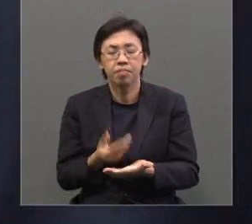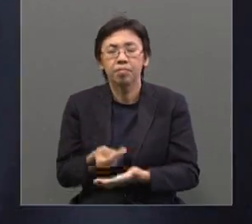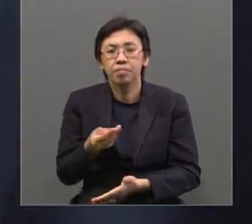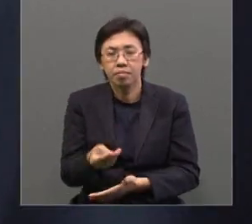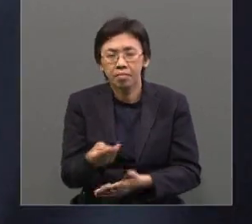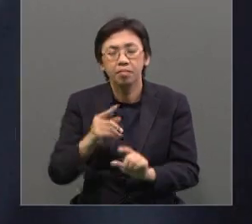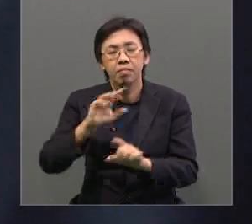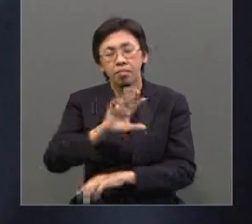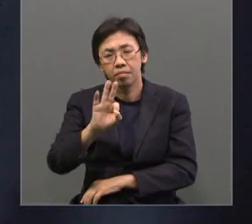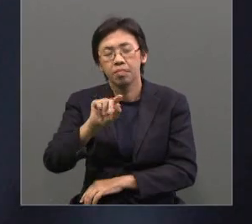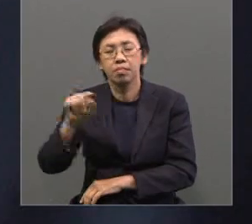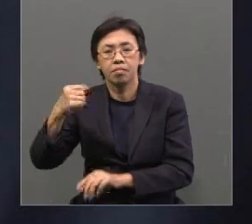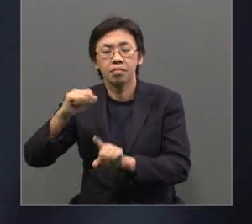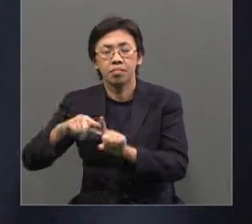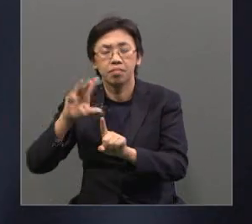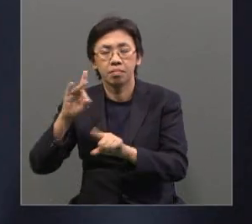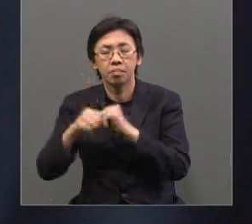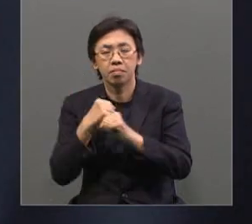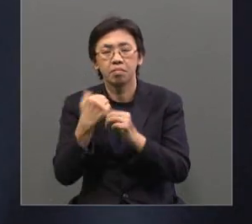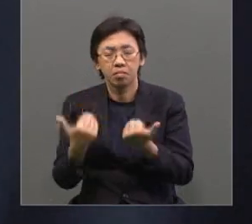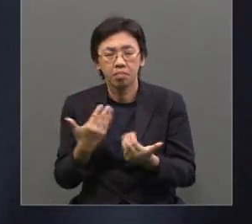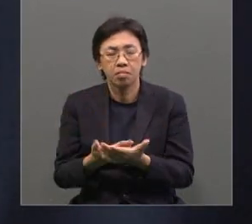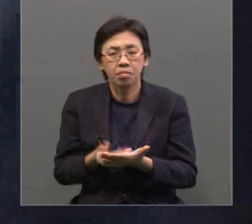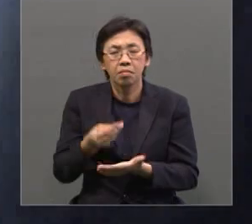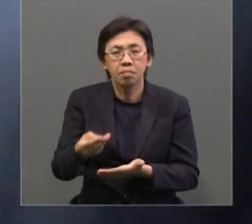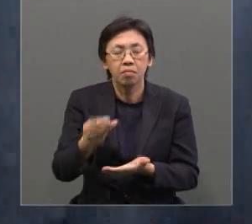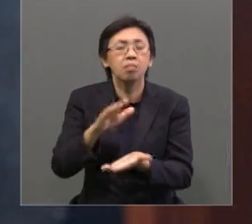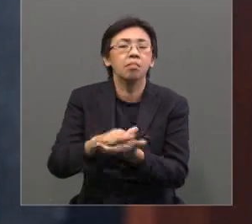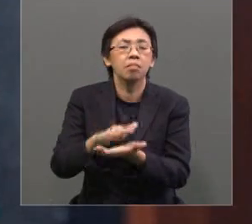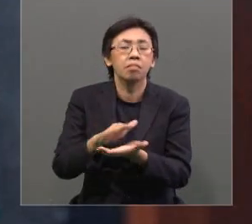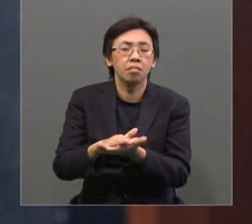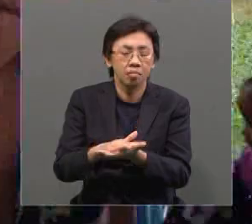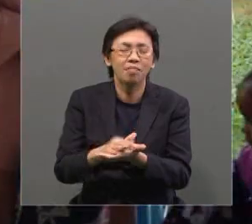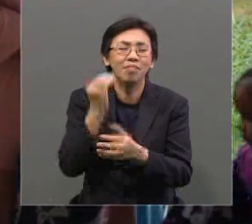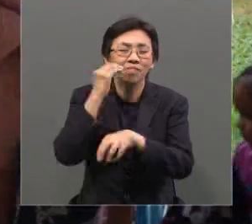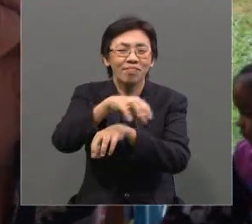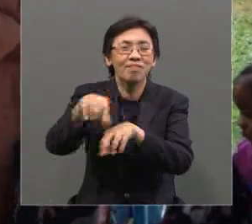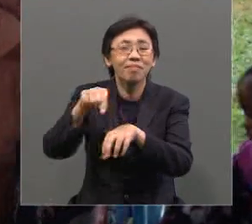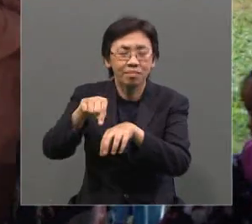ยวันที่9วันที่10สิงหาคมนี้จะไปมอบที่โรงเรียนบ้านหมู่นกค่ะ